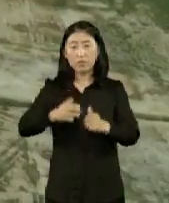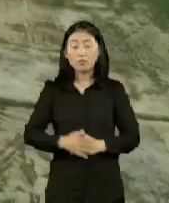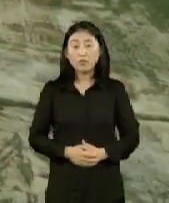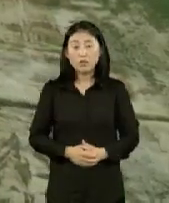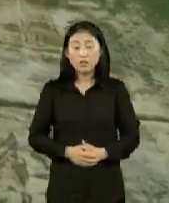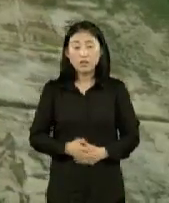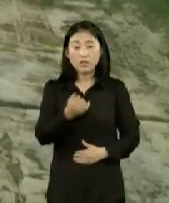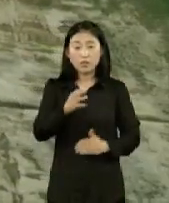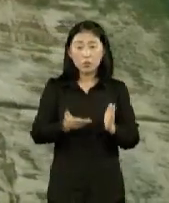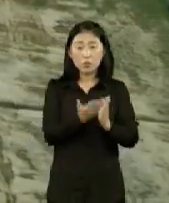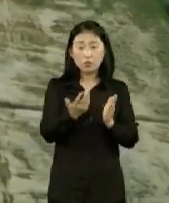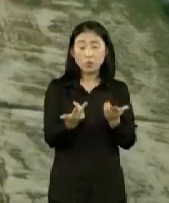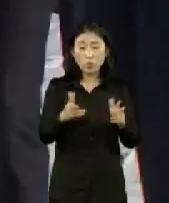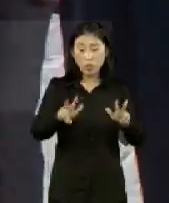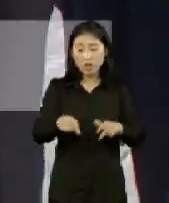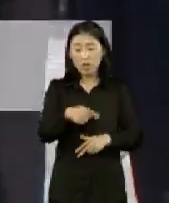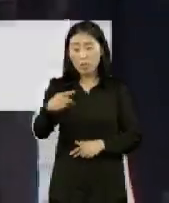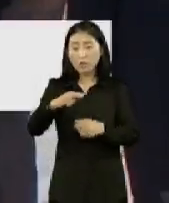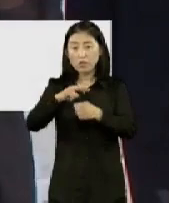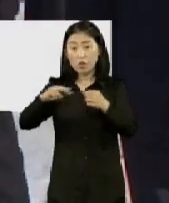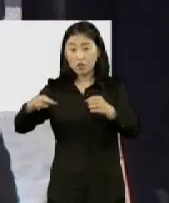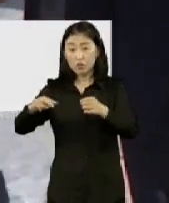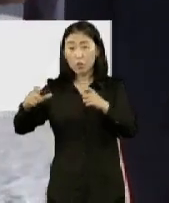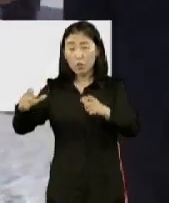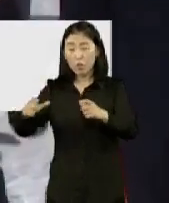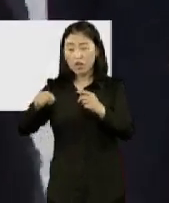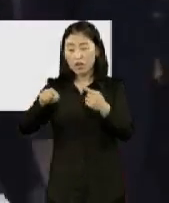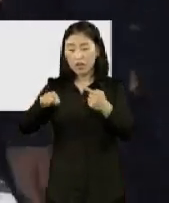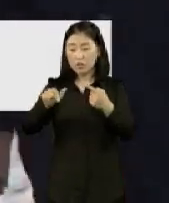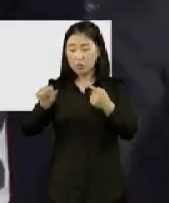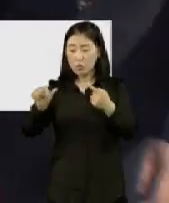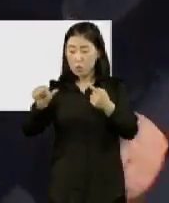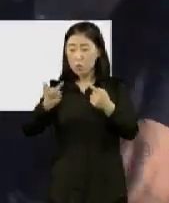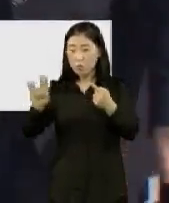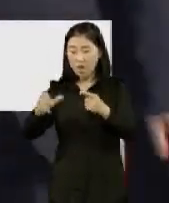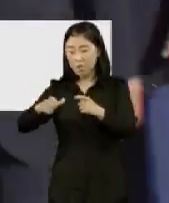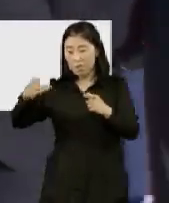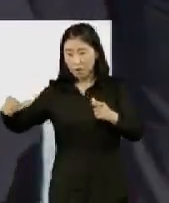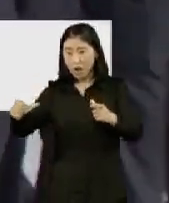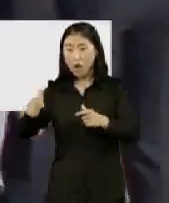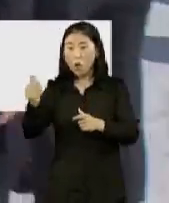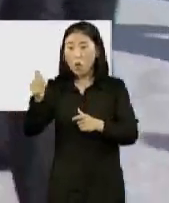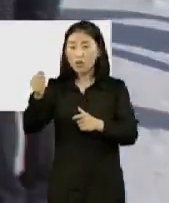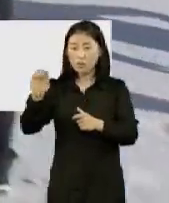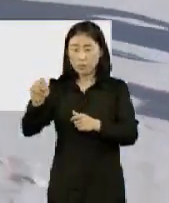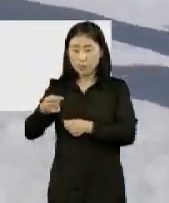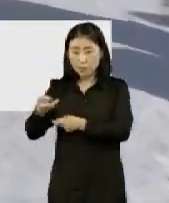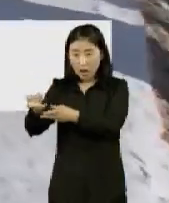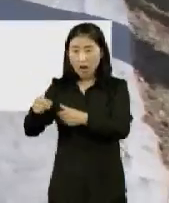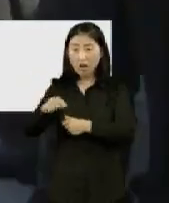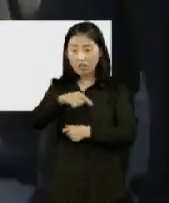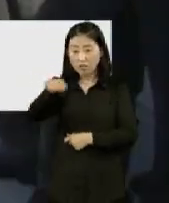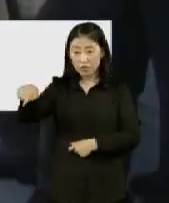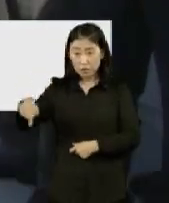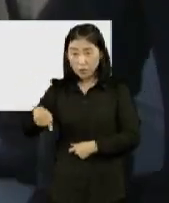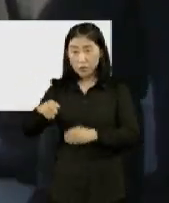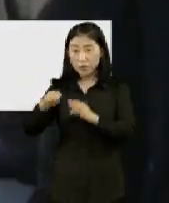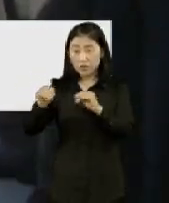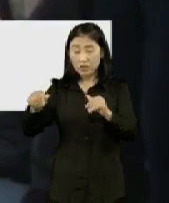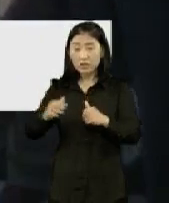추진단은 세종 호수공원 옆 서울 여의도 국회 부지 면적의 1.5배인 50만 제곱미터 규모의 국회 세종 우사당